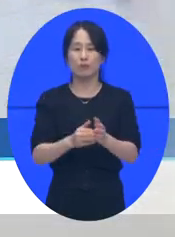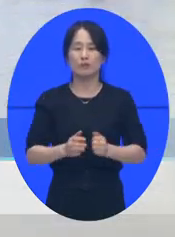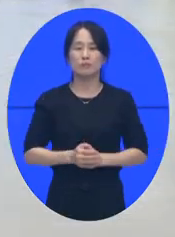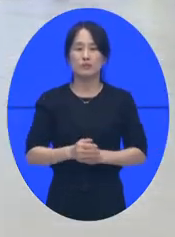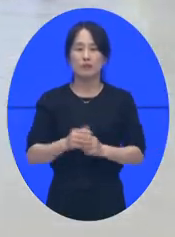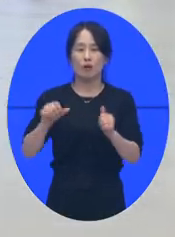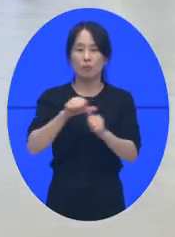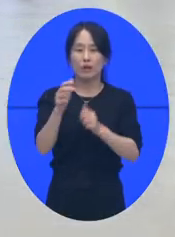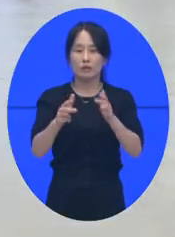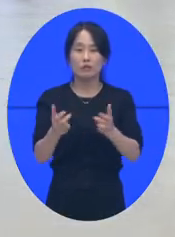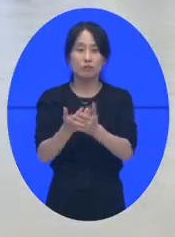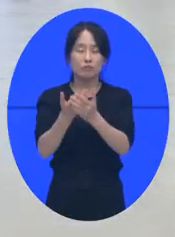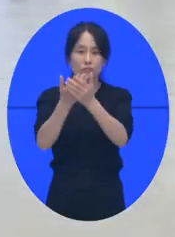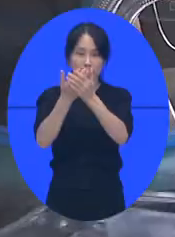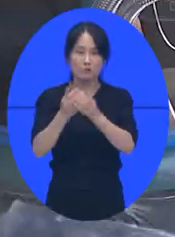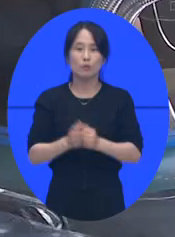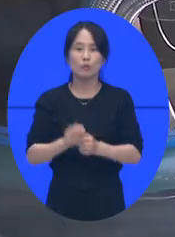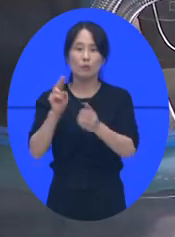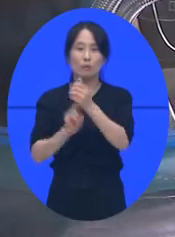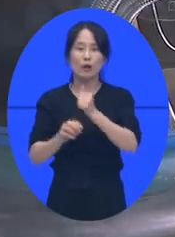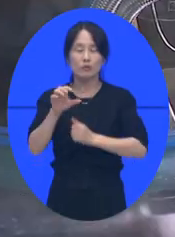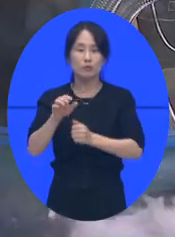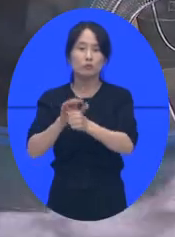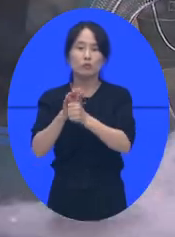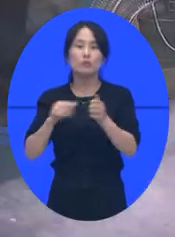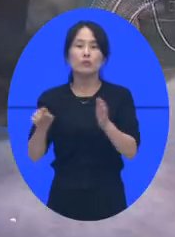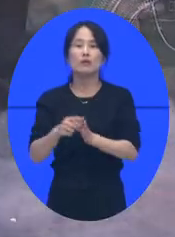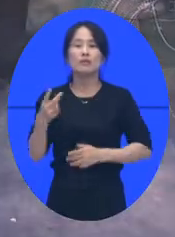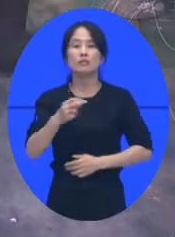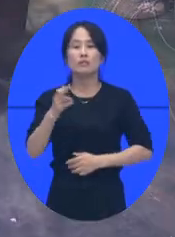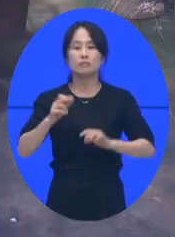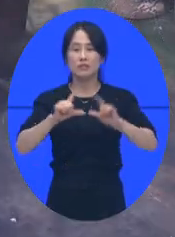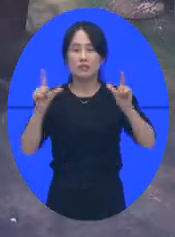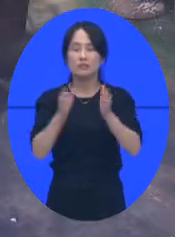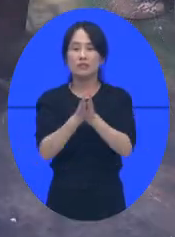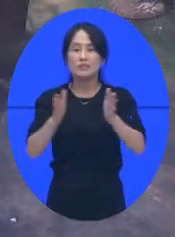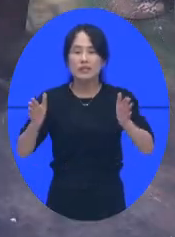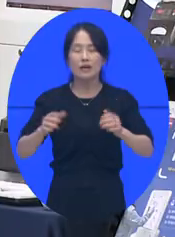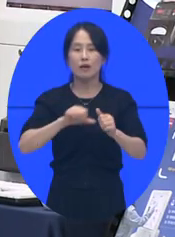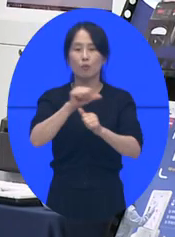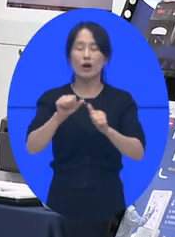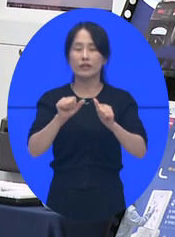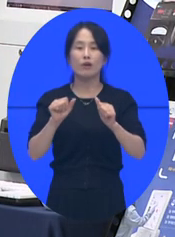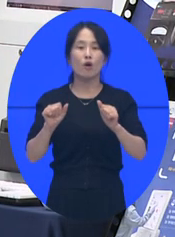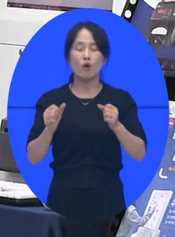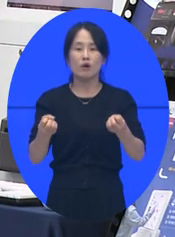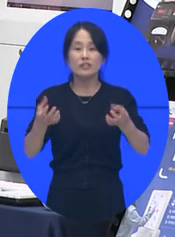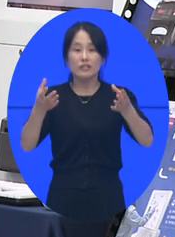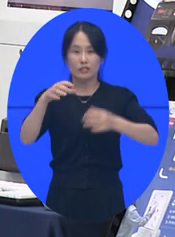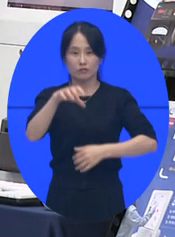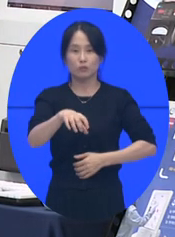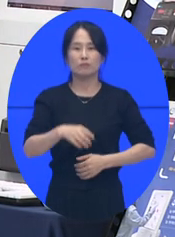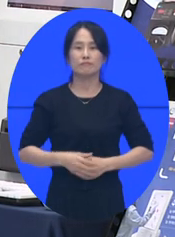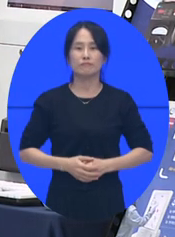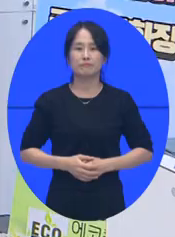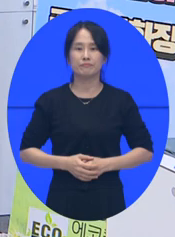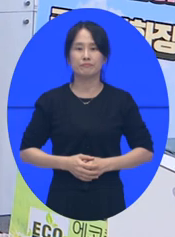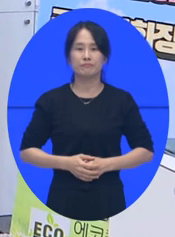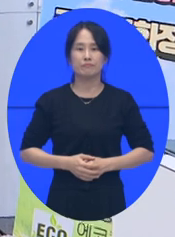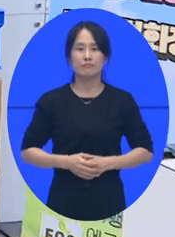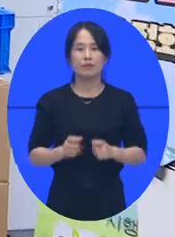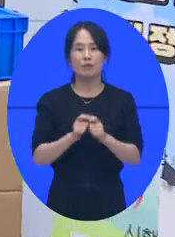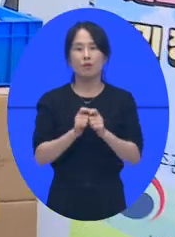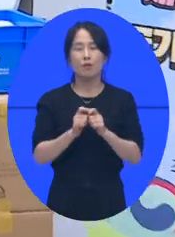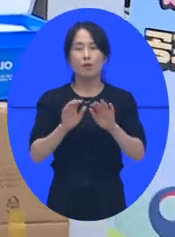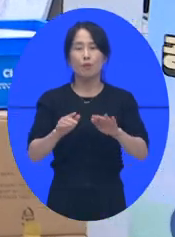경기도가 환경산업 육성과 판로 지원을 위해 2017년 시작한 환경기술종합전시회인 경기환경산업전입니다.